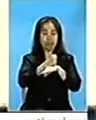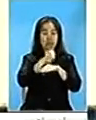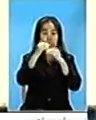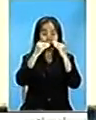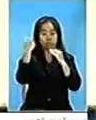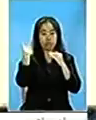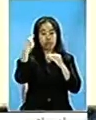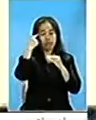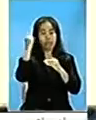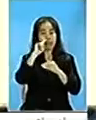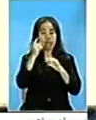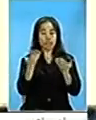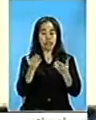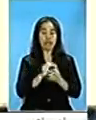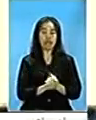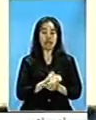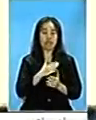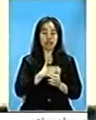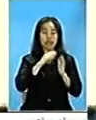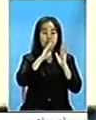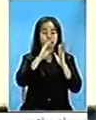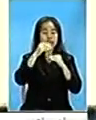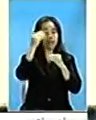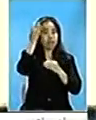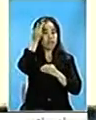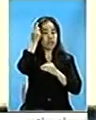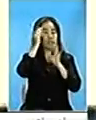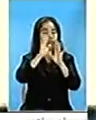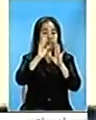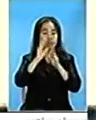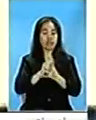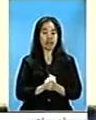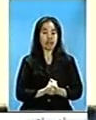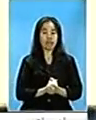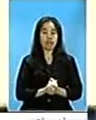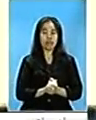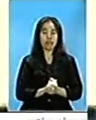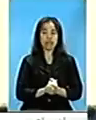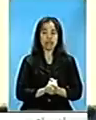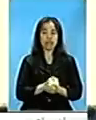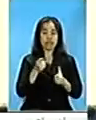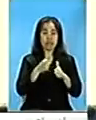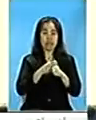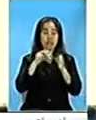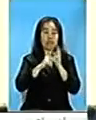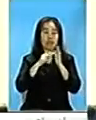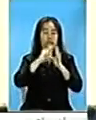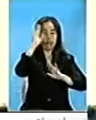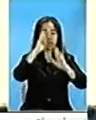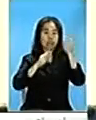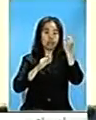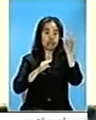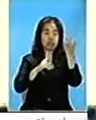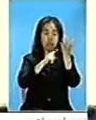นอย่างไรผมขอฝากไว้ให้เป็นการบ้านนะฮะประเด็นที่1คำว่าเสียงข้างมาก